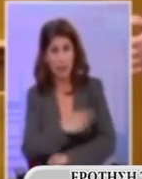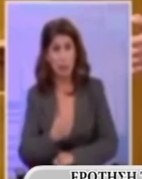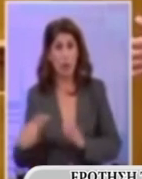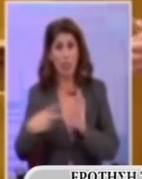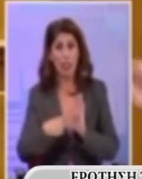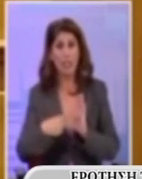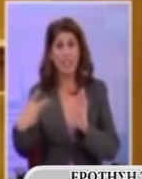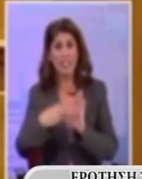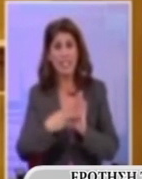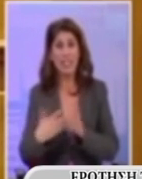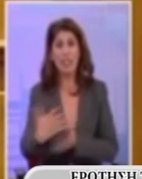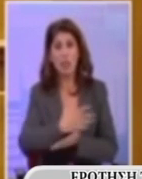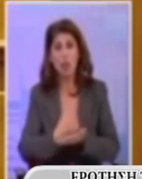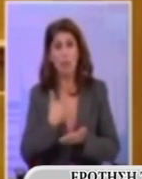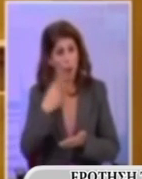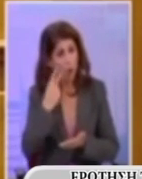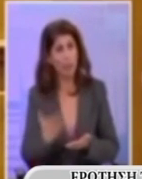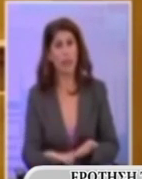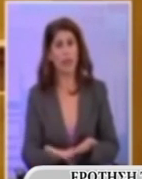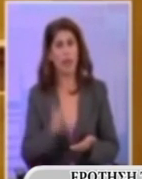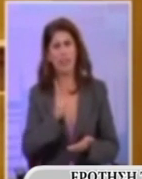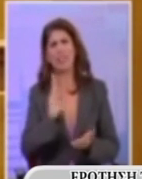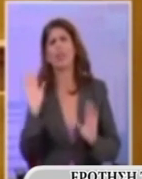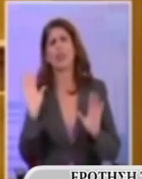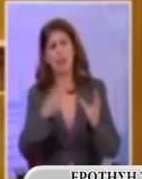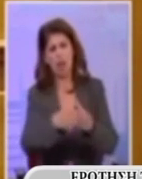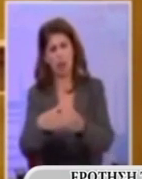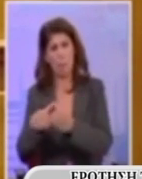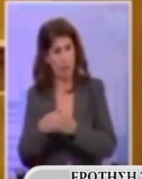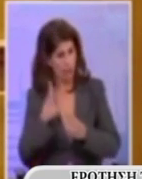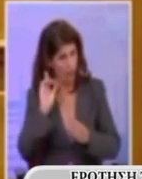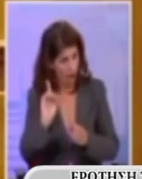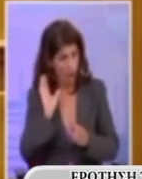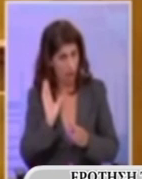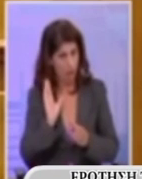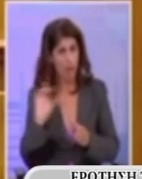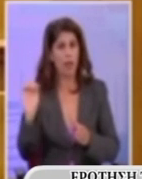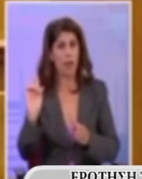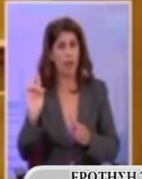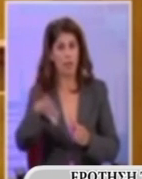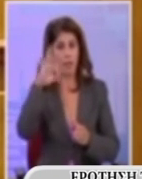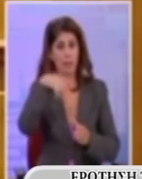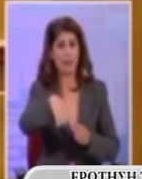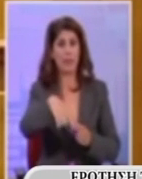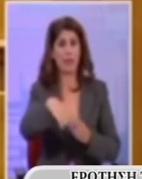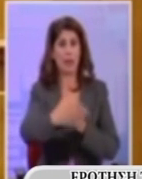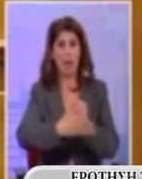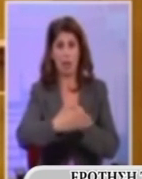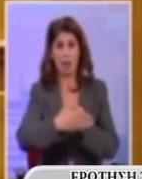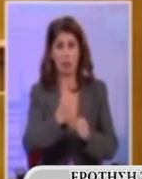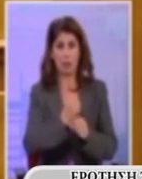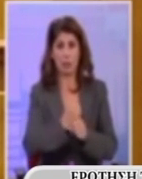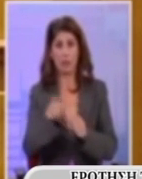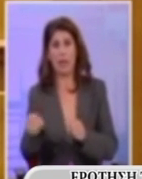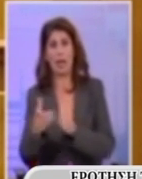4342/2015, υφίσταται υποχρέωση αναβάθμισης της ενεργειακής απόδοσης των δημοσίων κτιρίων. Είναι σαφές πως η διερεύνηση τοποθέτησης